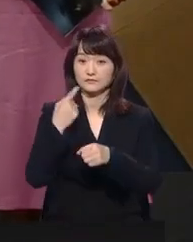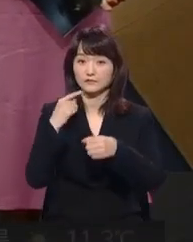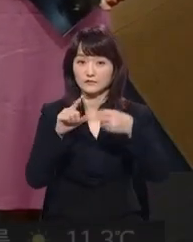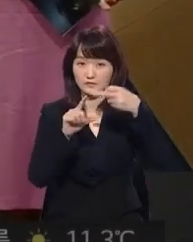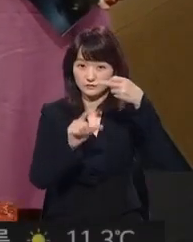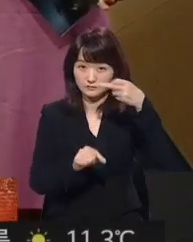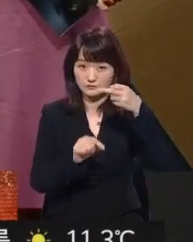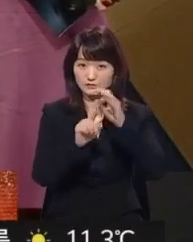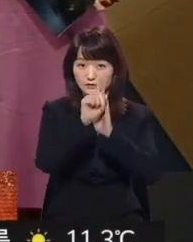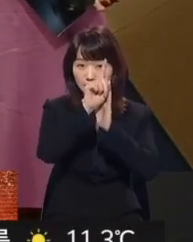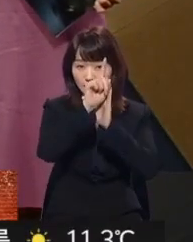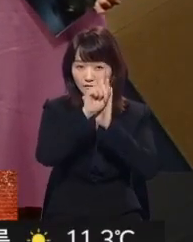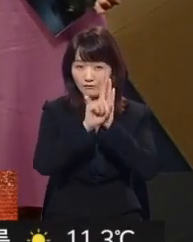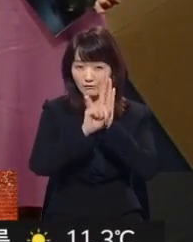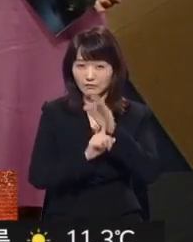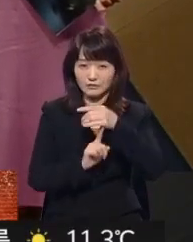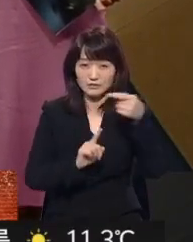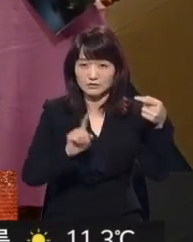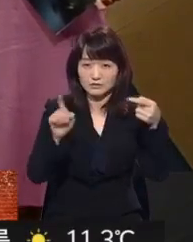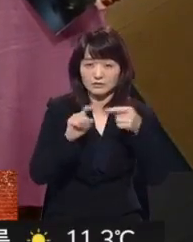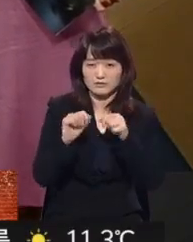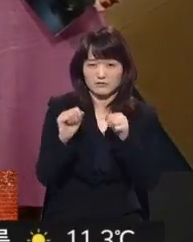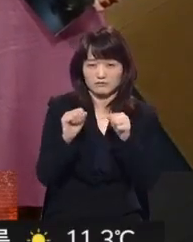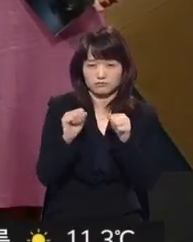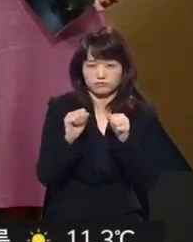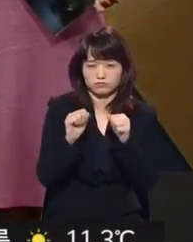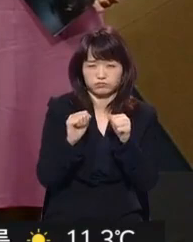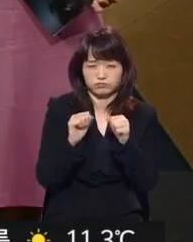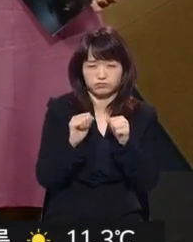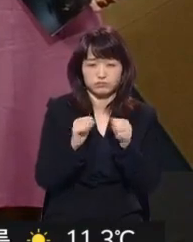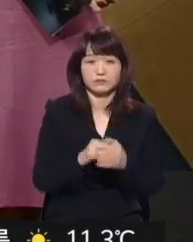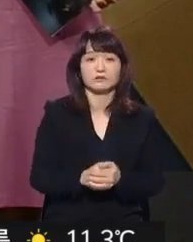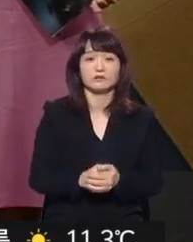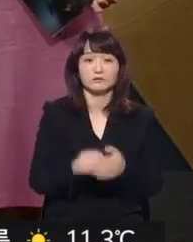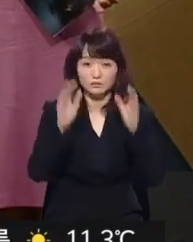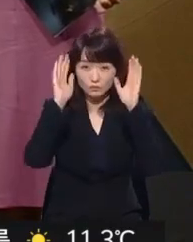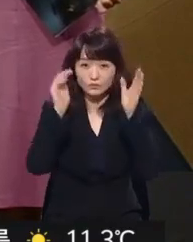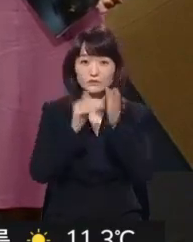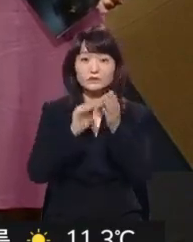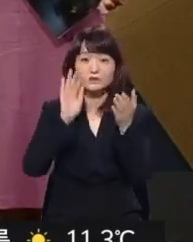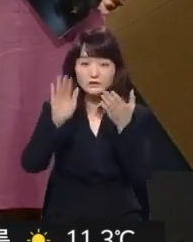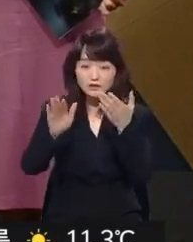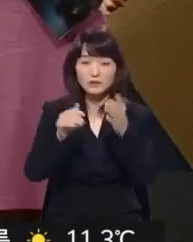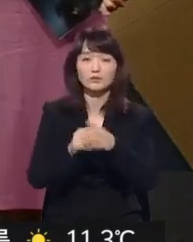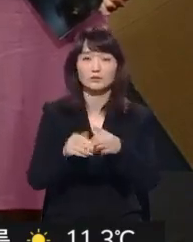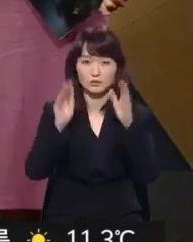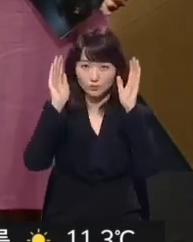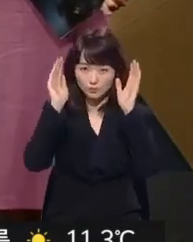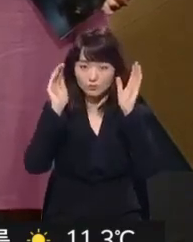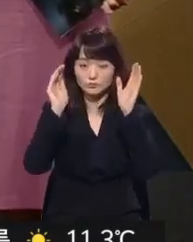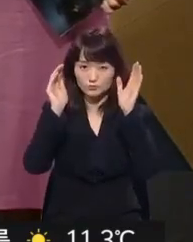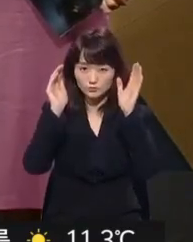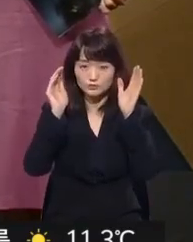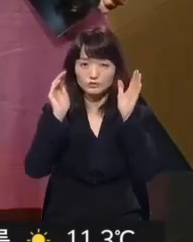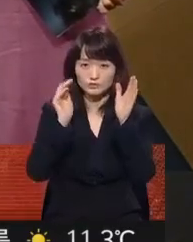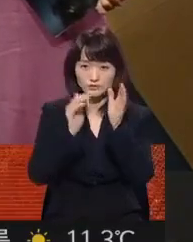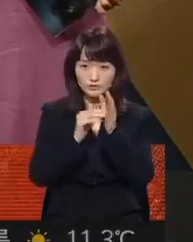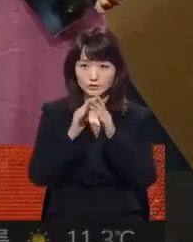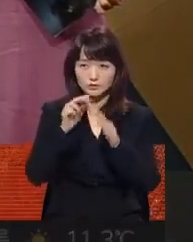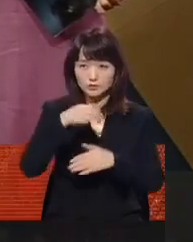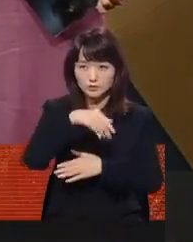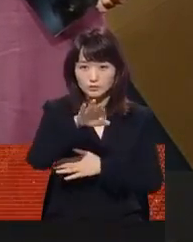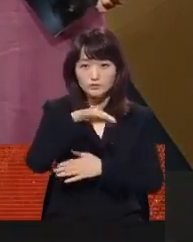지난해 12월 영하 10도의 강추위가 몰아치던 날 방과 후 수업을 마치고 집에 가던 9살 아이에게 한